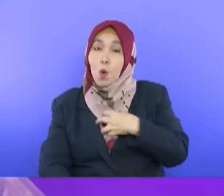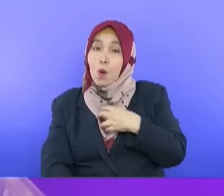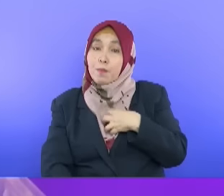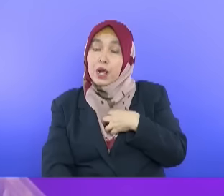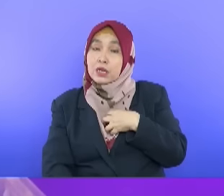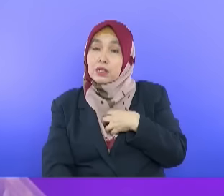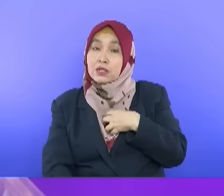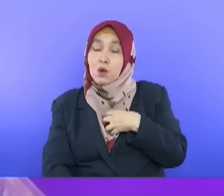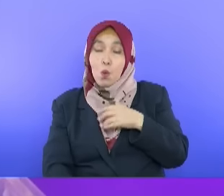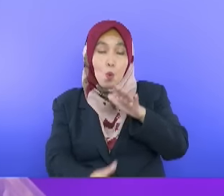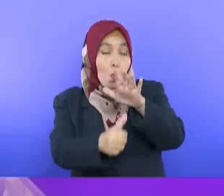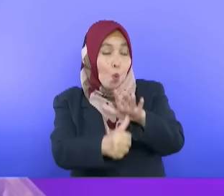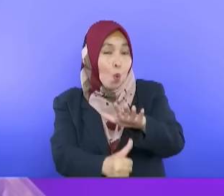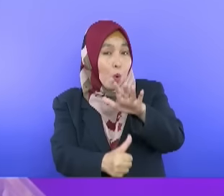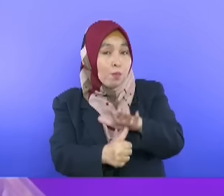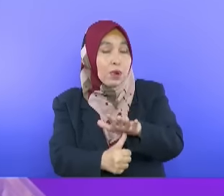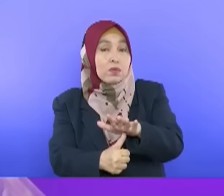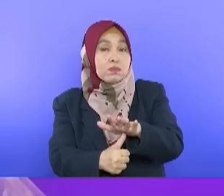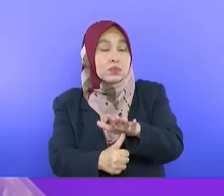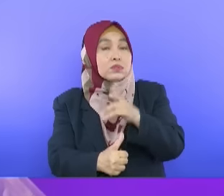orang tua Lebih